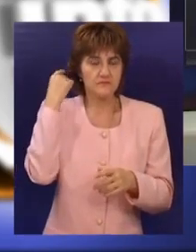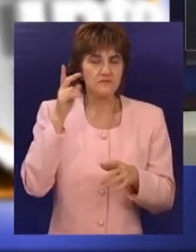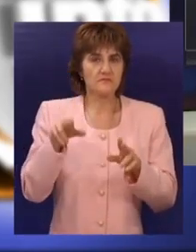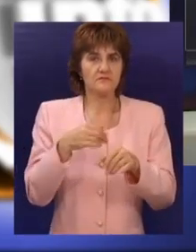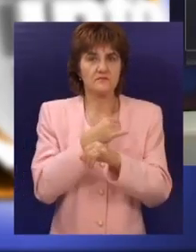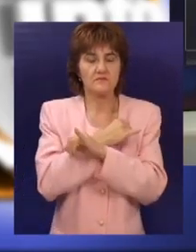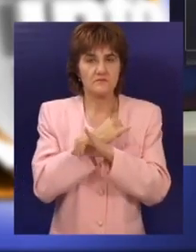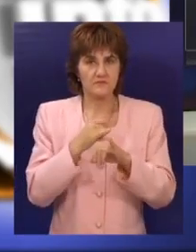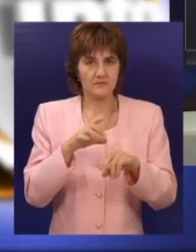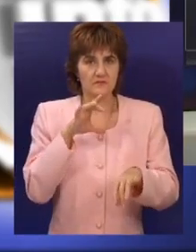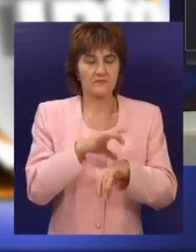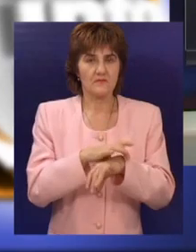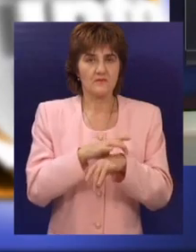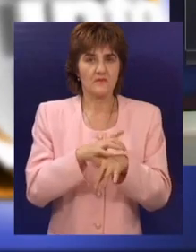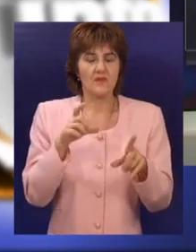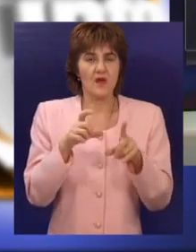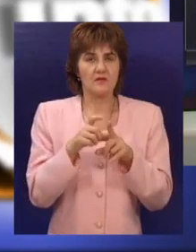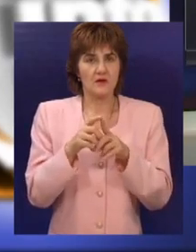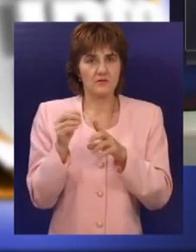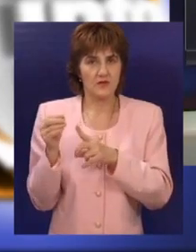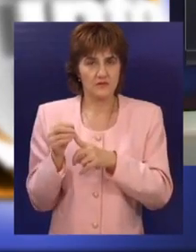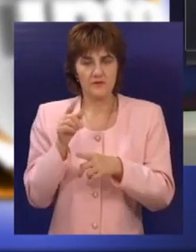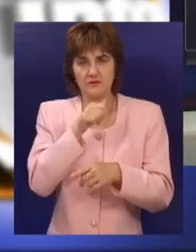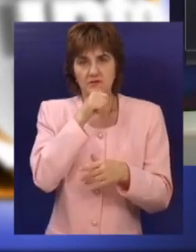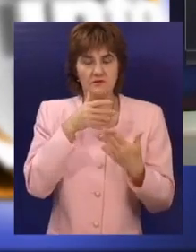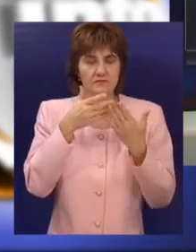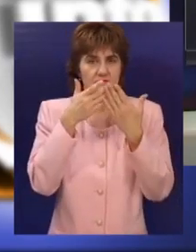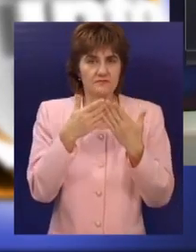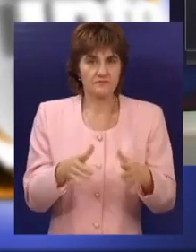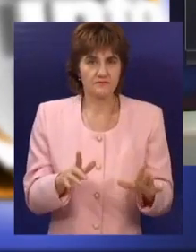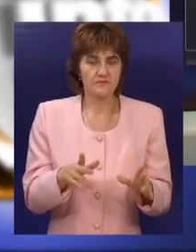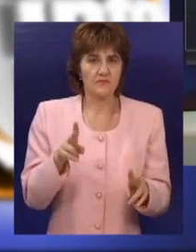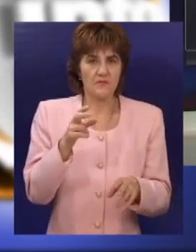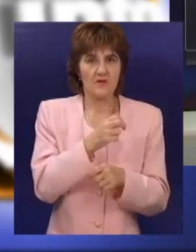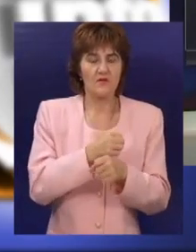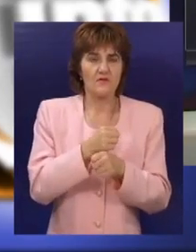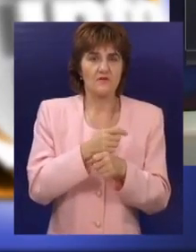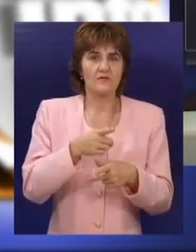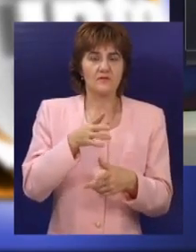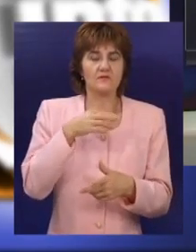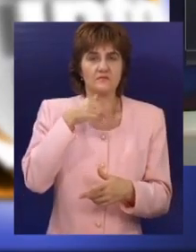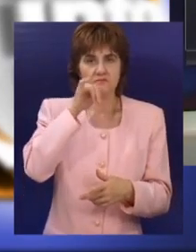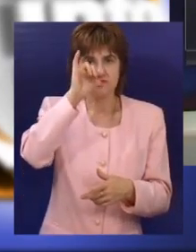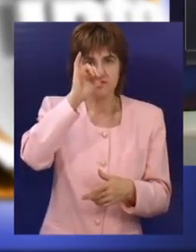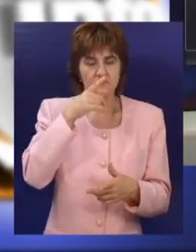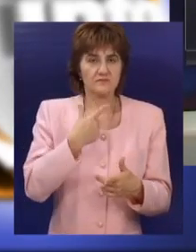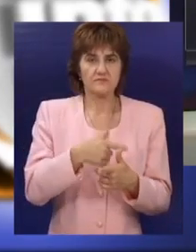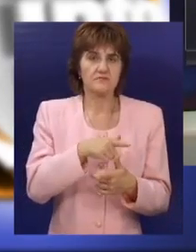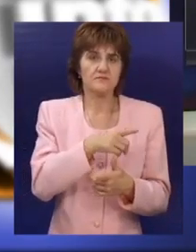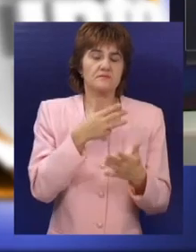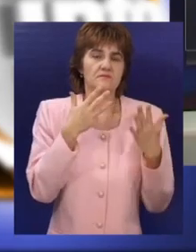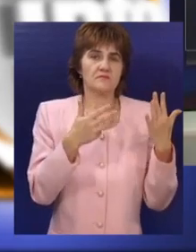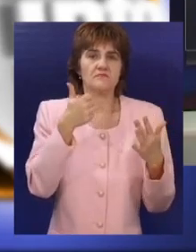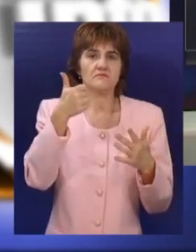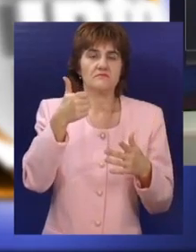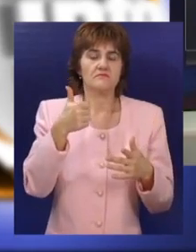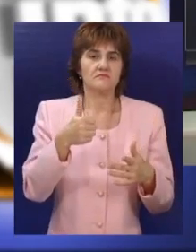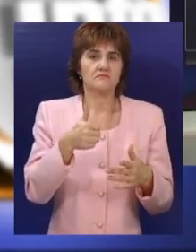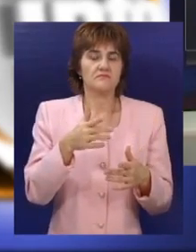tehnološki razvoj profesor dr. Dragoslav Petrović otvorili su DOO vinariju Zvonko Bogdan kao 91. pogon